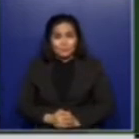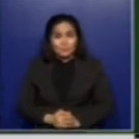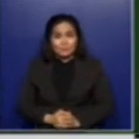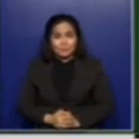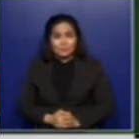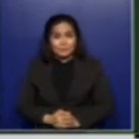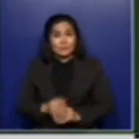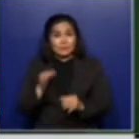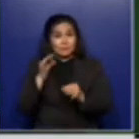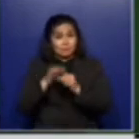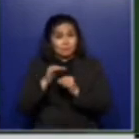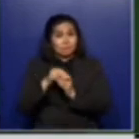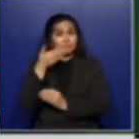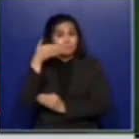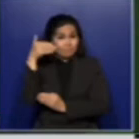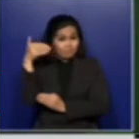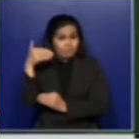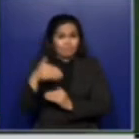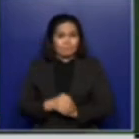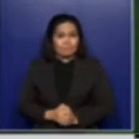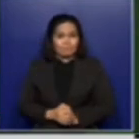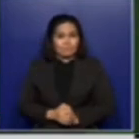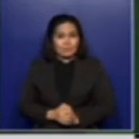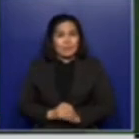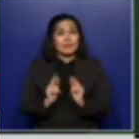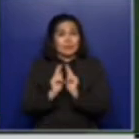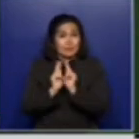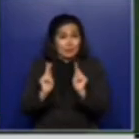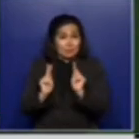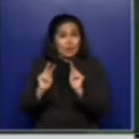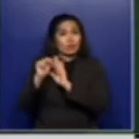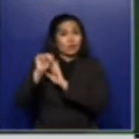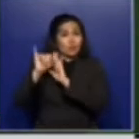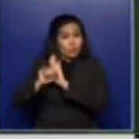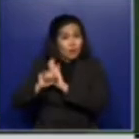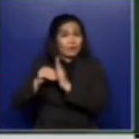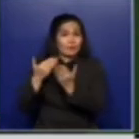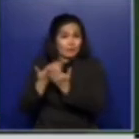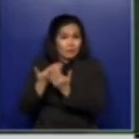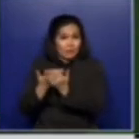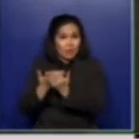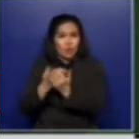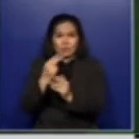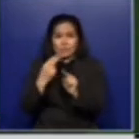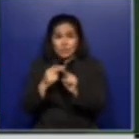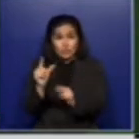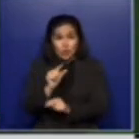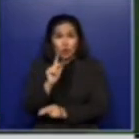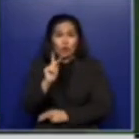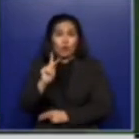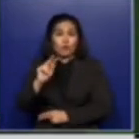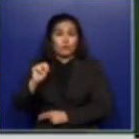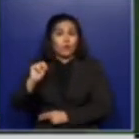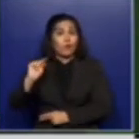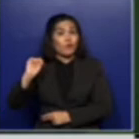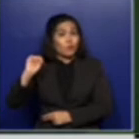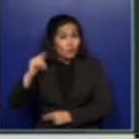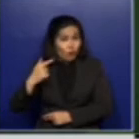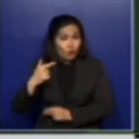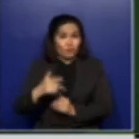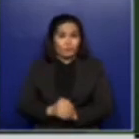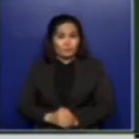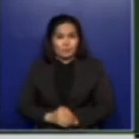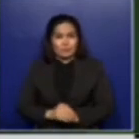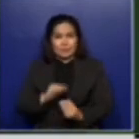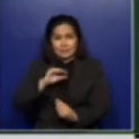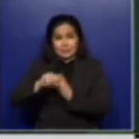แบงค์ชาตินะครับธนาคารแห่งประเทศไทยโดยคณะกรรมการนโยบายการเงินเนี่ยหรือว่ากนง.เขาได้แถลงตัวเลขเศรษฐ